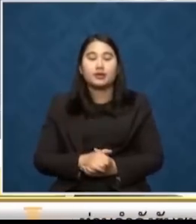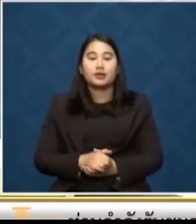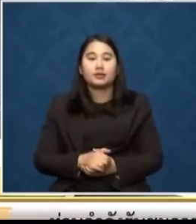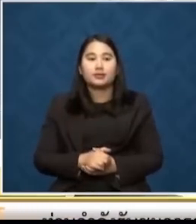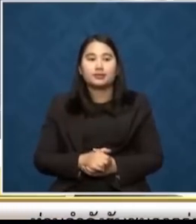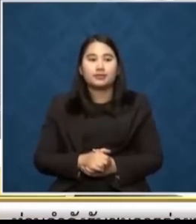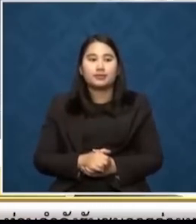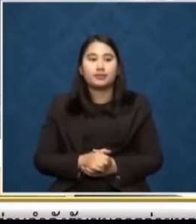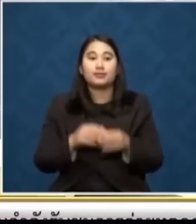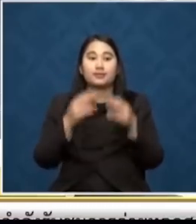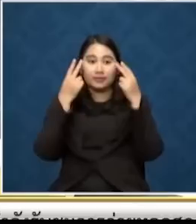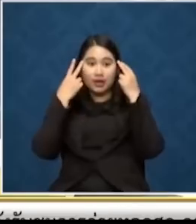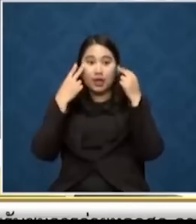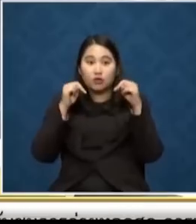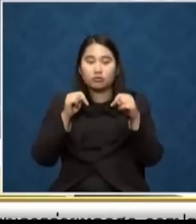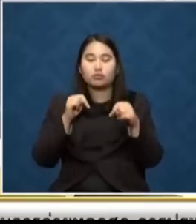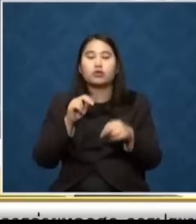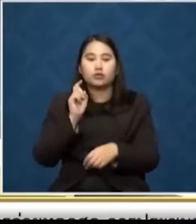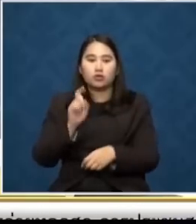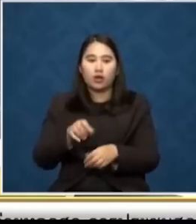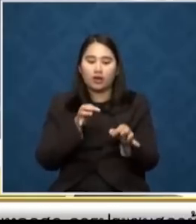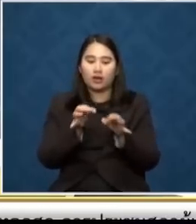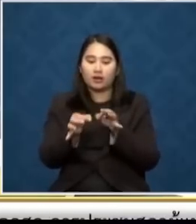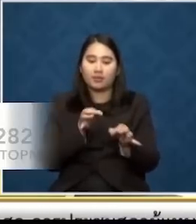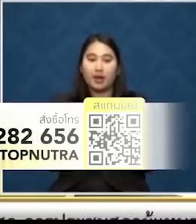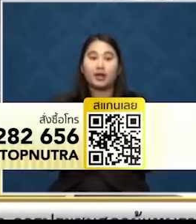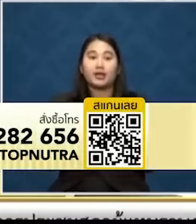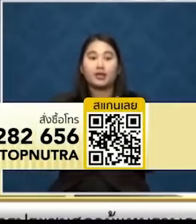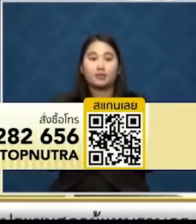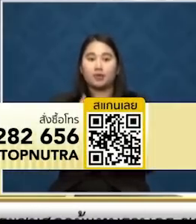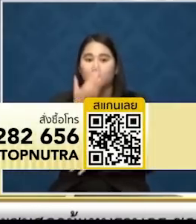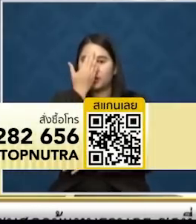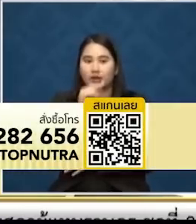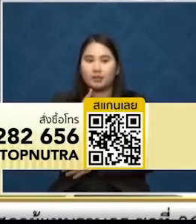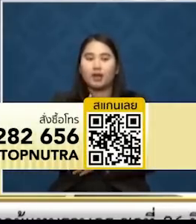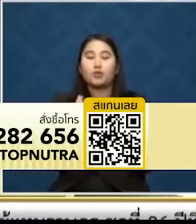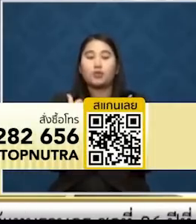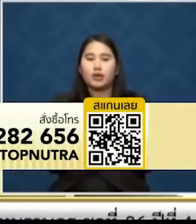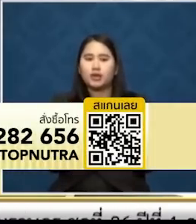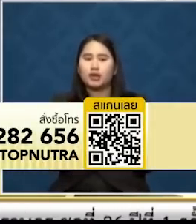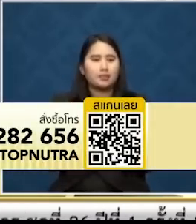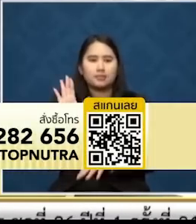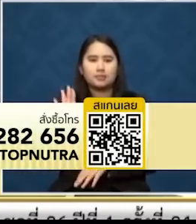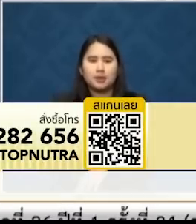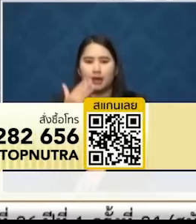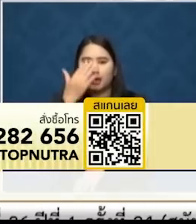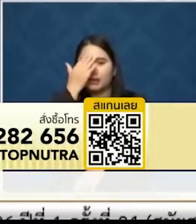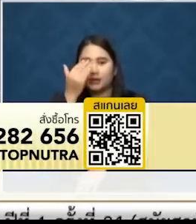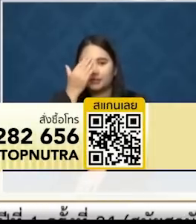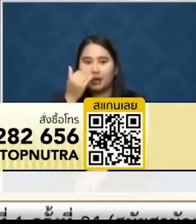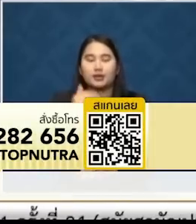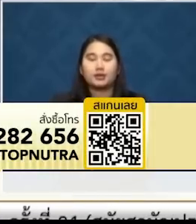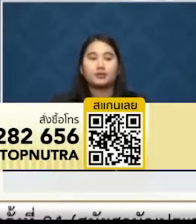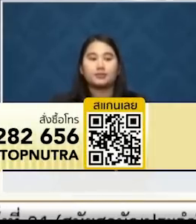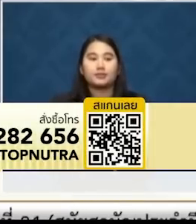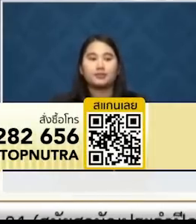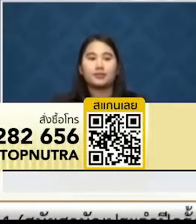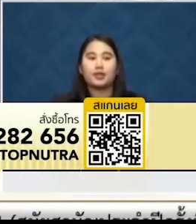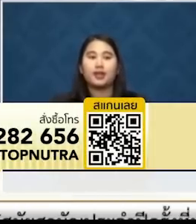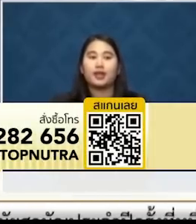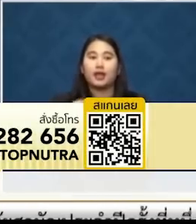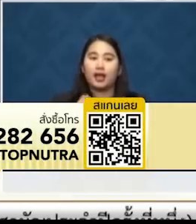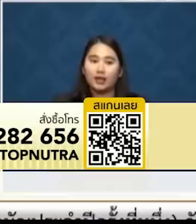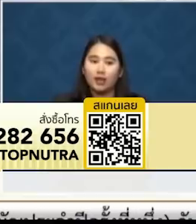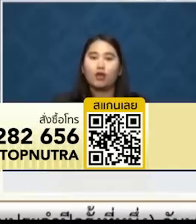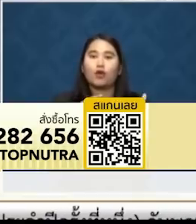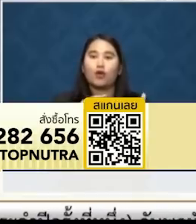ที่สำคัญคือท่านนายกต้องชี้แจงเหตุผลด้วยนะครับว่าทำไมวันนี้ถึงต้องเลื่อนและมาไม่ได้แล้วดูสิครับมอบรองนายกรอง